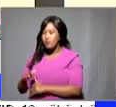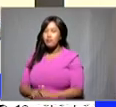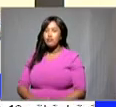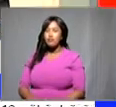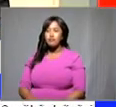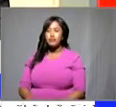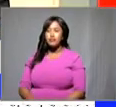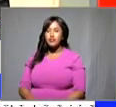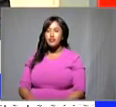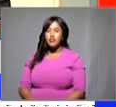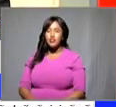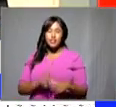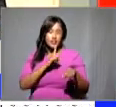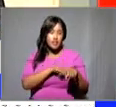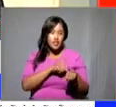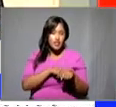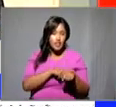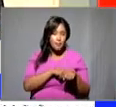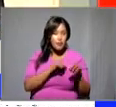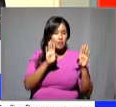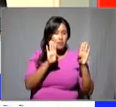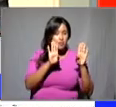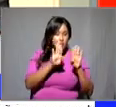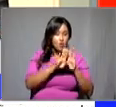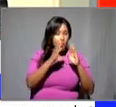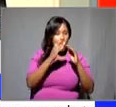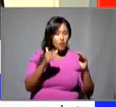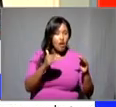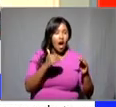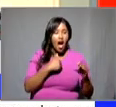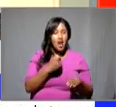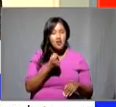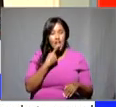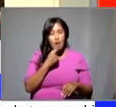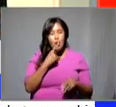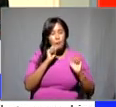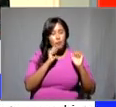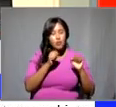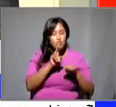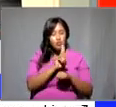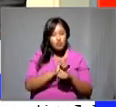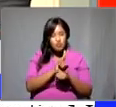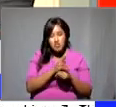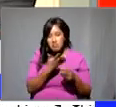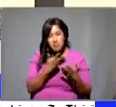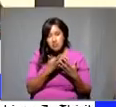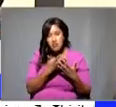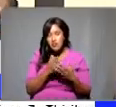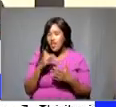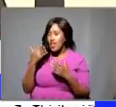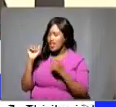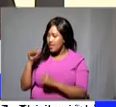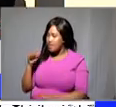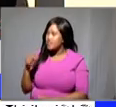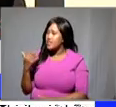demo higire ri he kindu ingihuthira ta hihi dawa cia kunyihanyihia urugari ki he ujagirwo no kuhuthira lady da ici ri